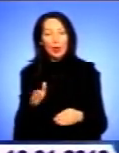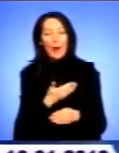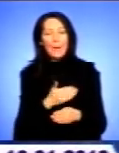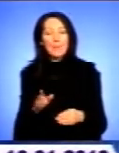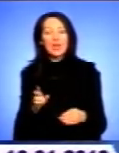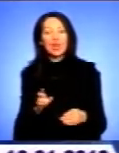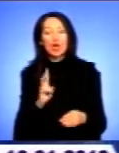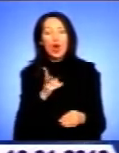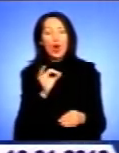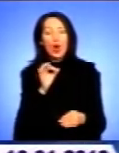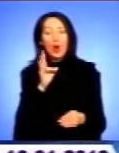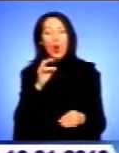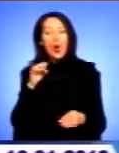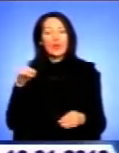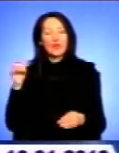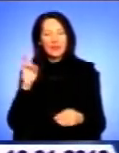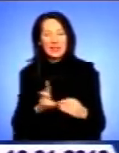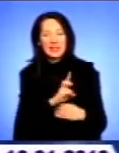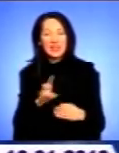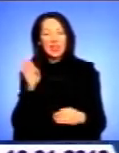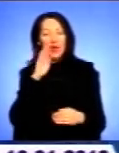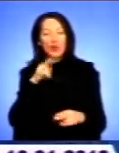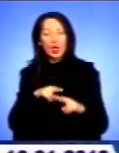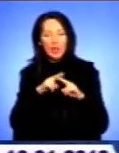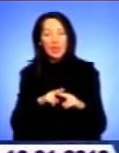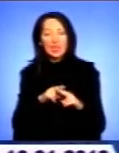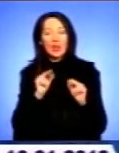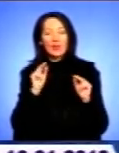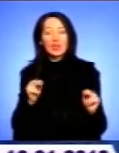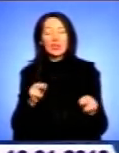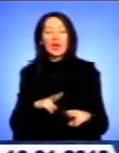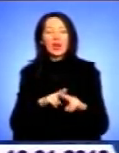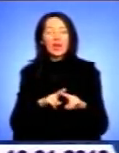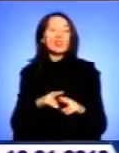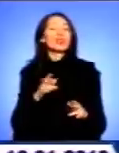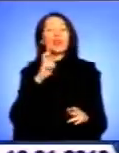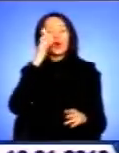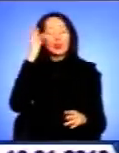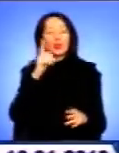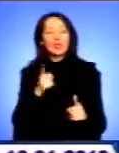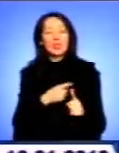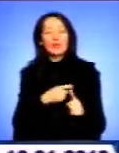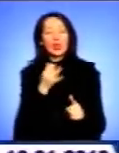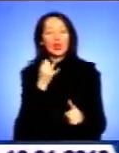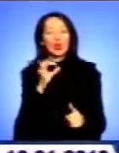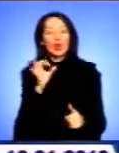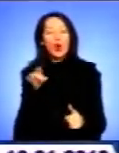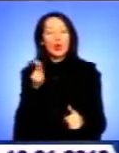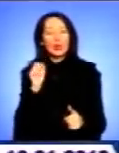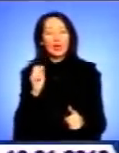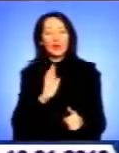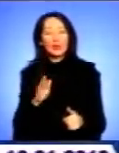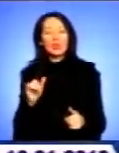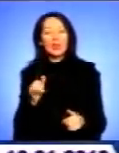Міжконфесійне водосвяття з нагоди свята Хрещення Господнього, або як його називають у народі Водохреща чи Йордан, відбудеться у Тернополі в